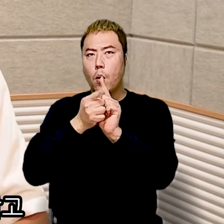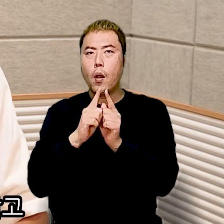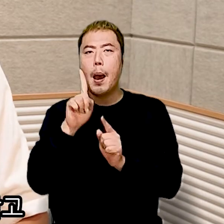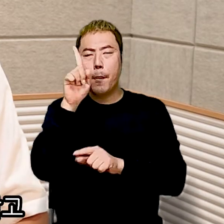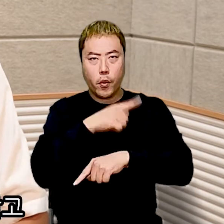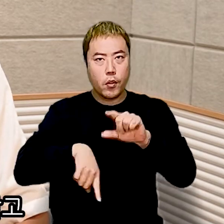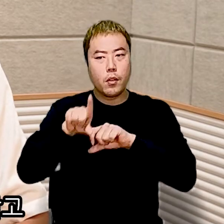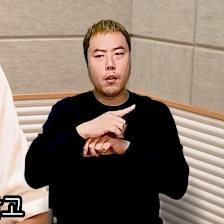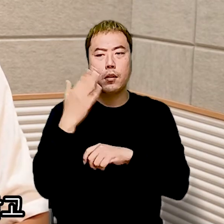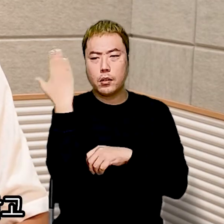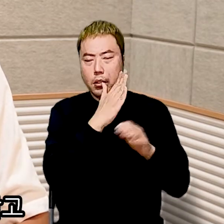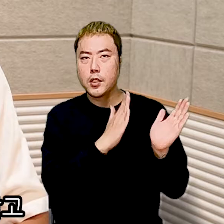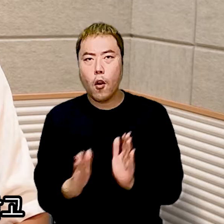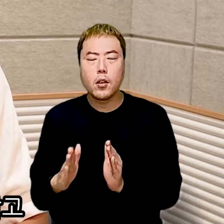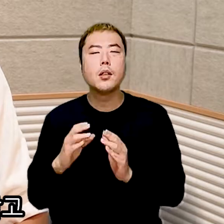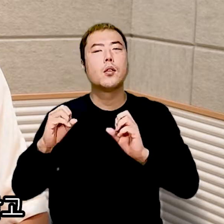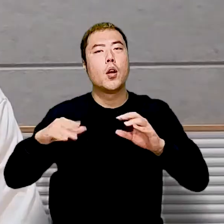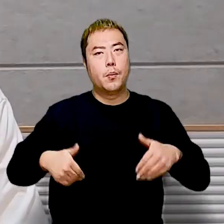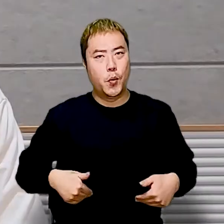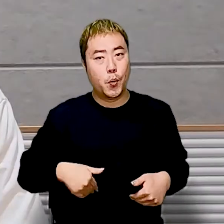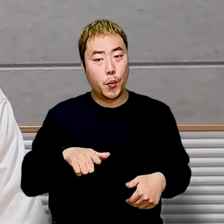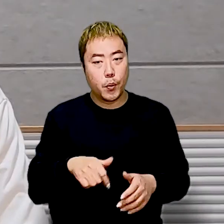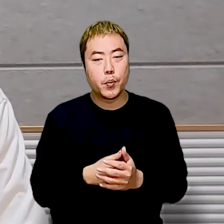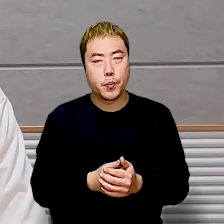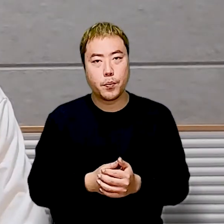다시 한번 개념으로 규정해야 될 것 같고